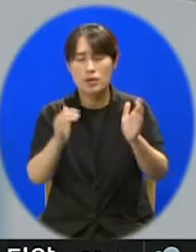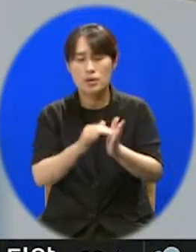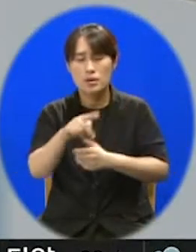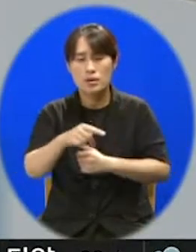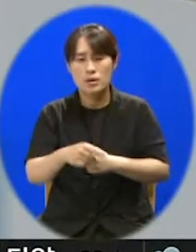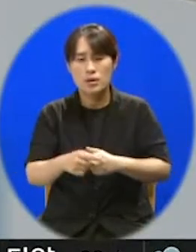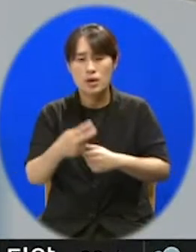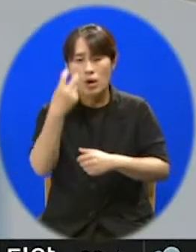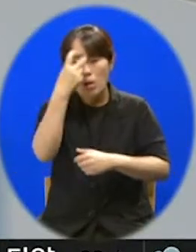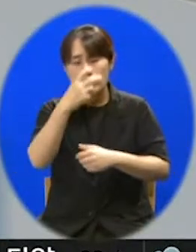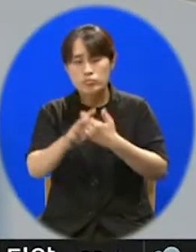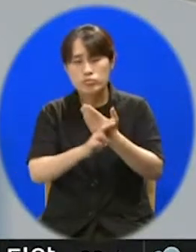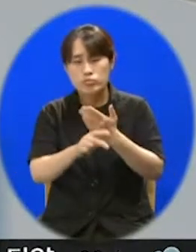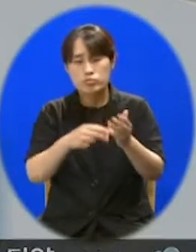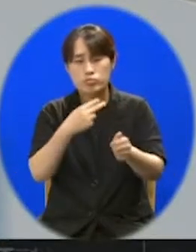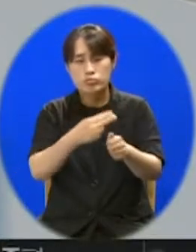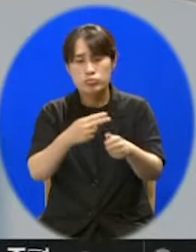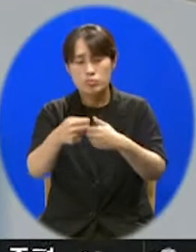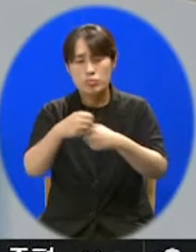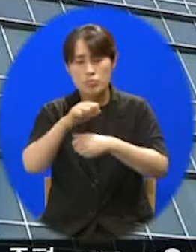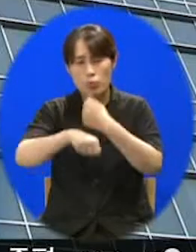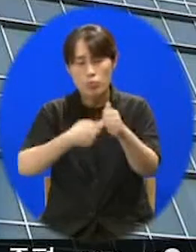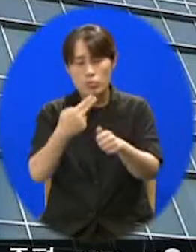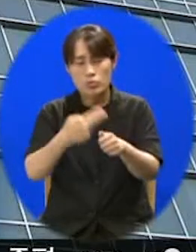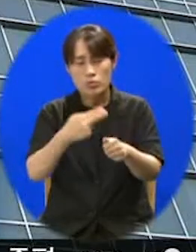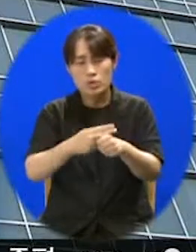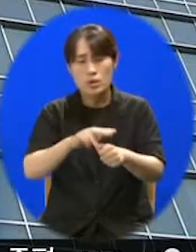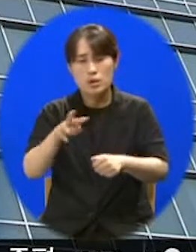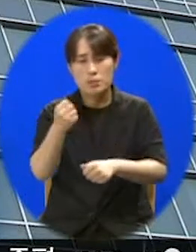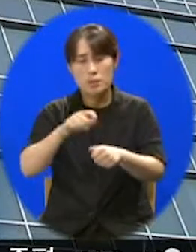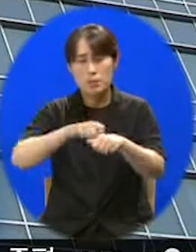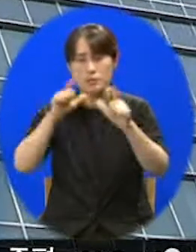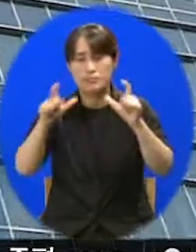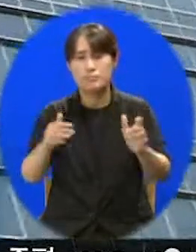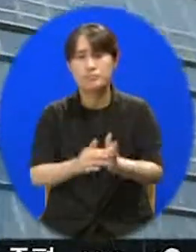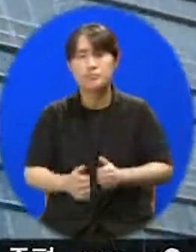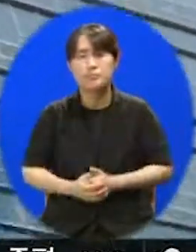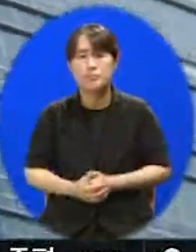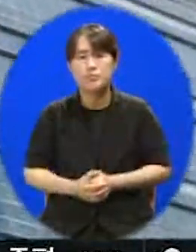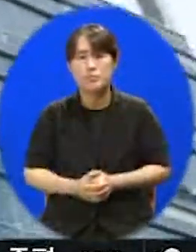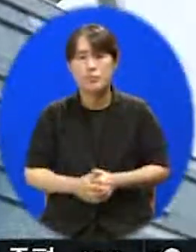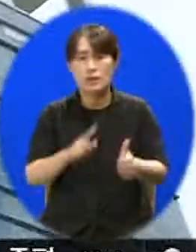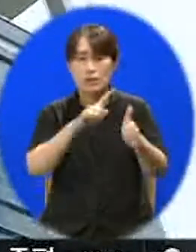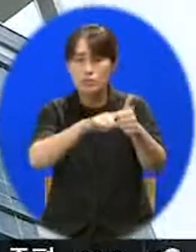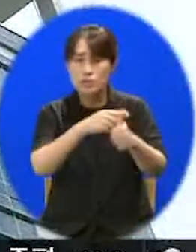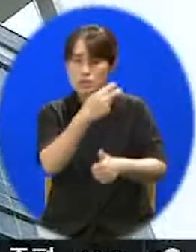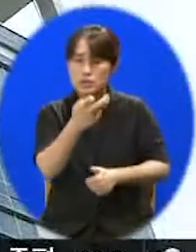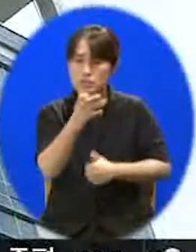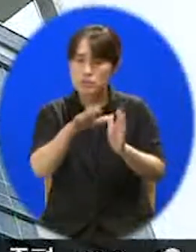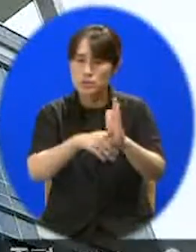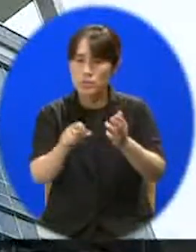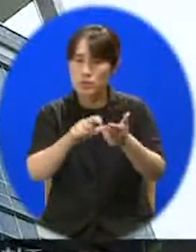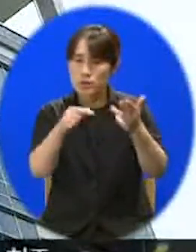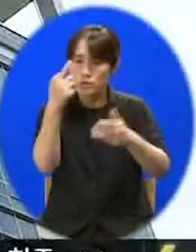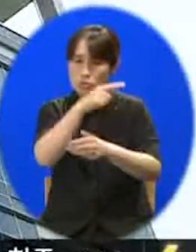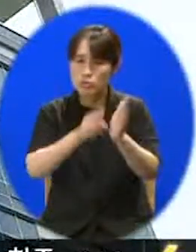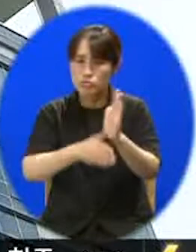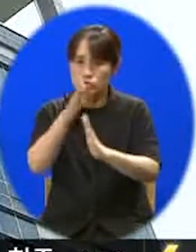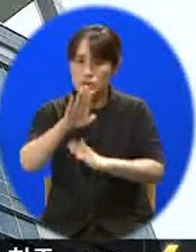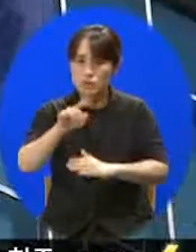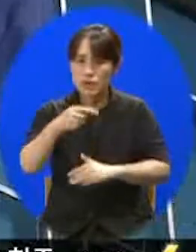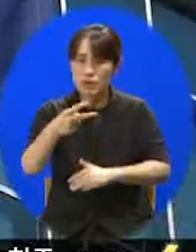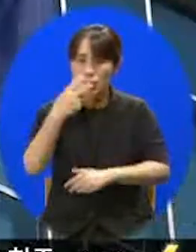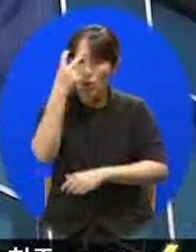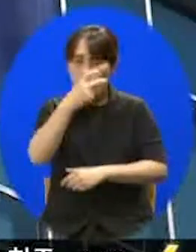기소된 수의사 46 4 a 씨에게 벌금 300만 원을 선고했습니다 a 씨는 2018년 8월 총 주식의 반려